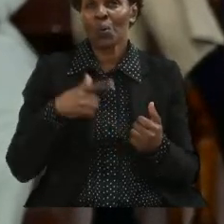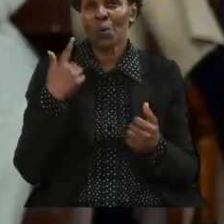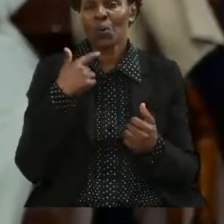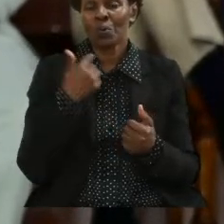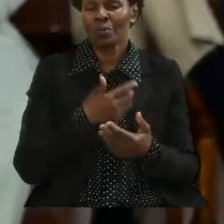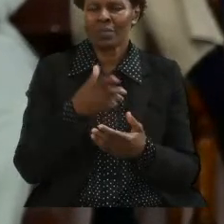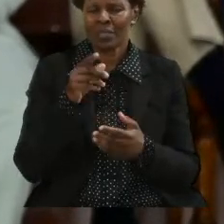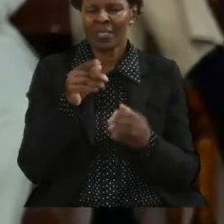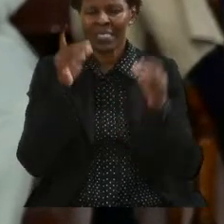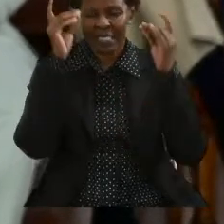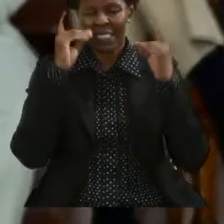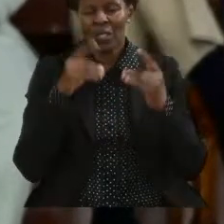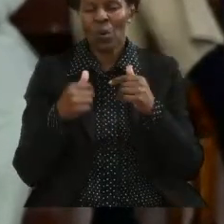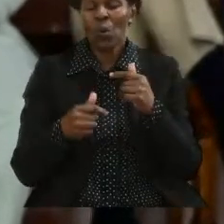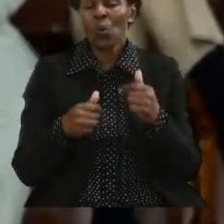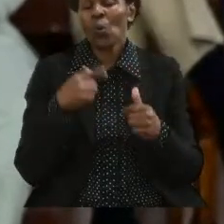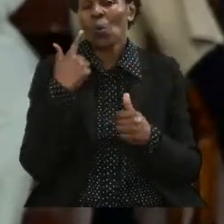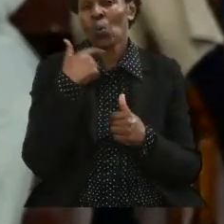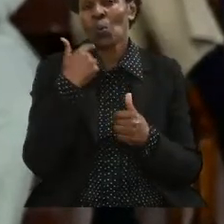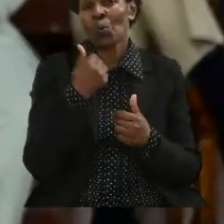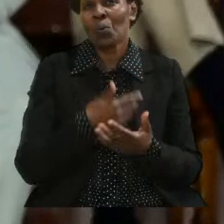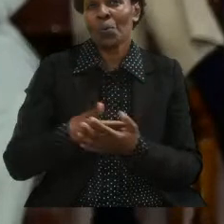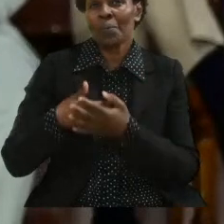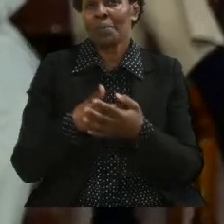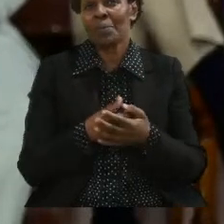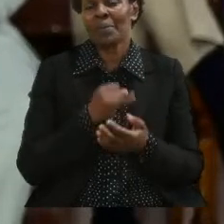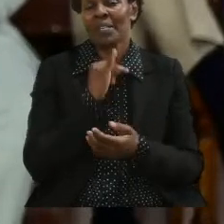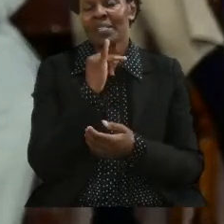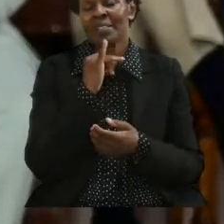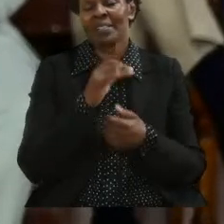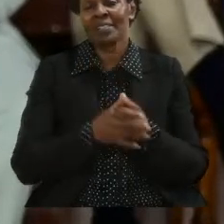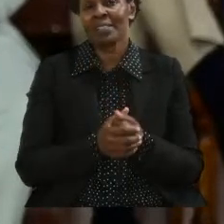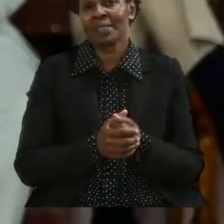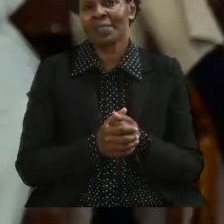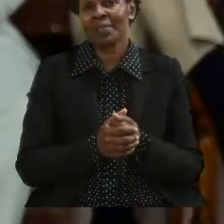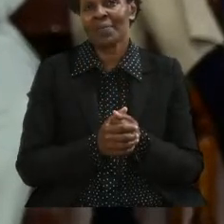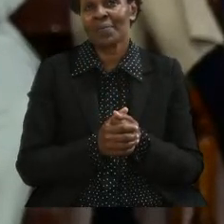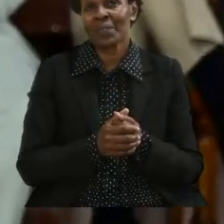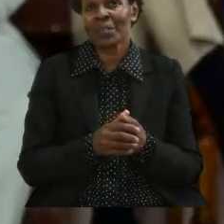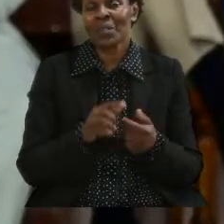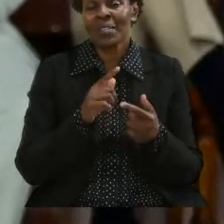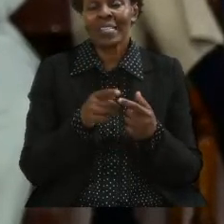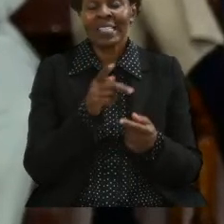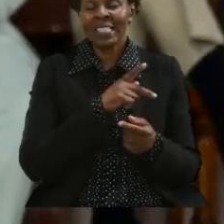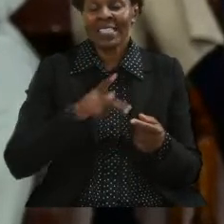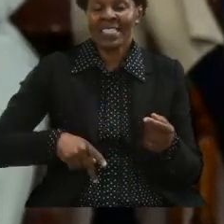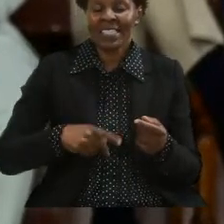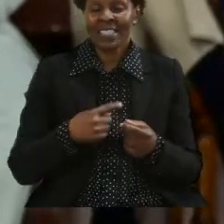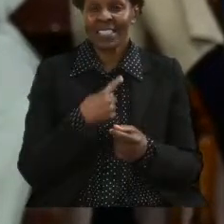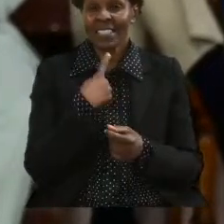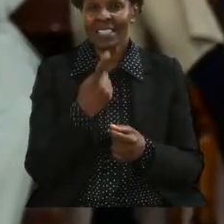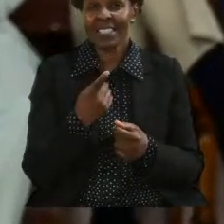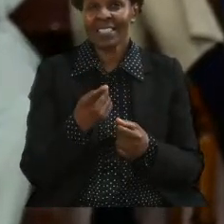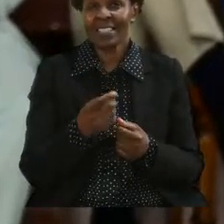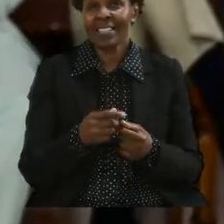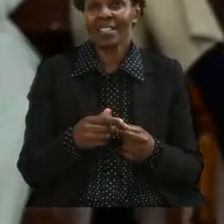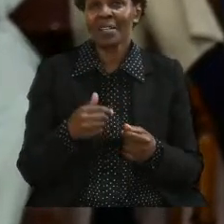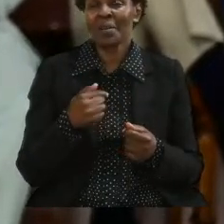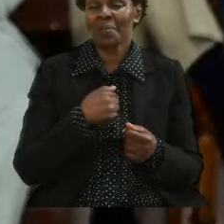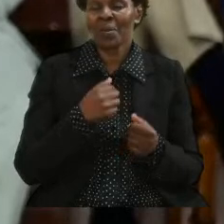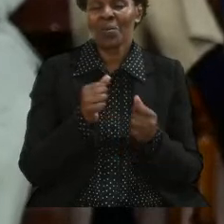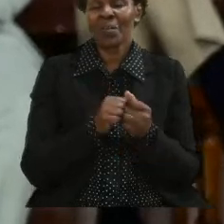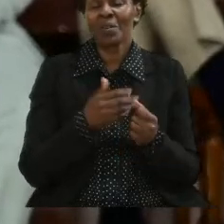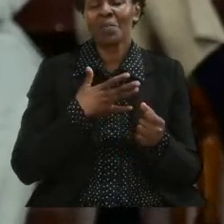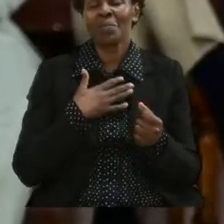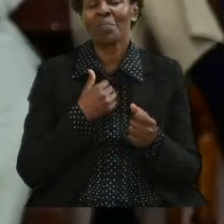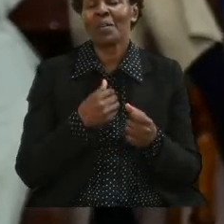mwonani wao Joshua arari na ugi riria araugire we na nyumba yake mari tungataga ngai